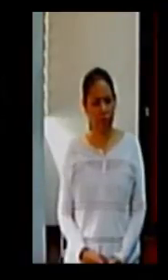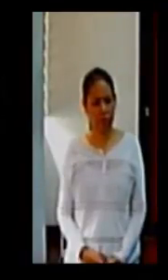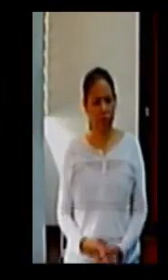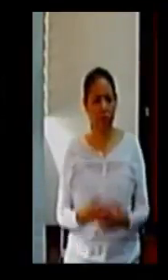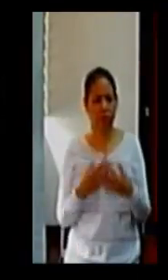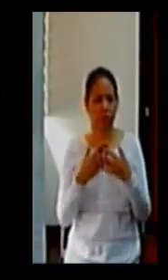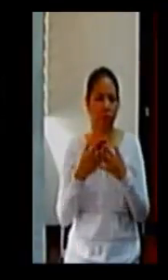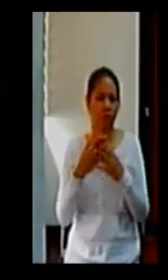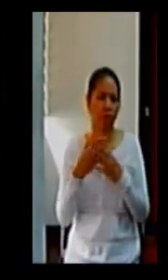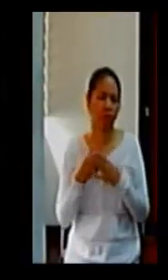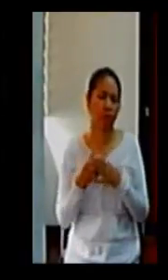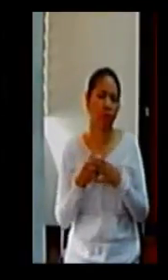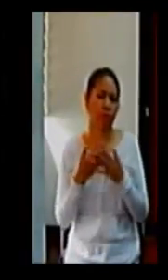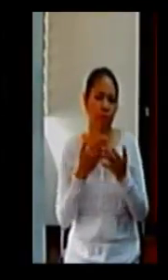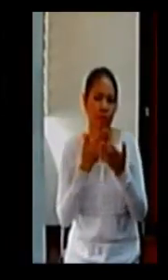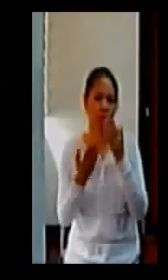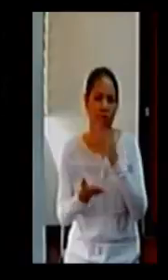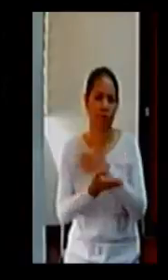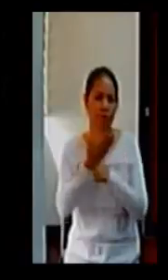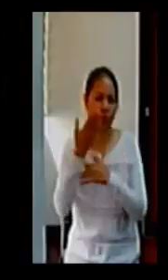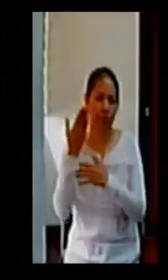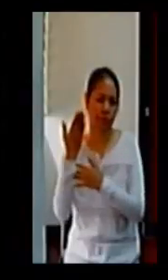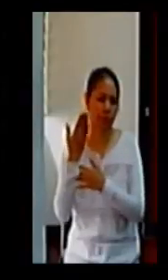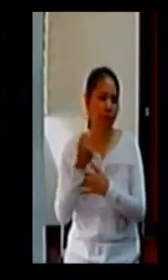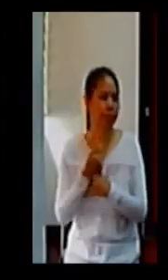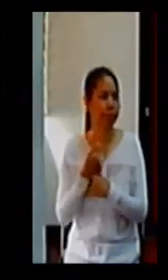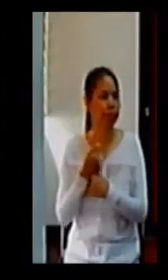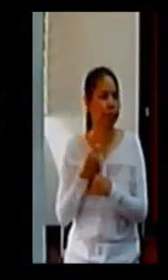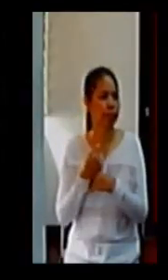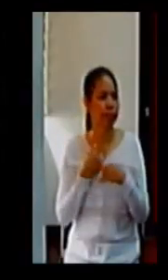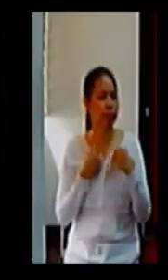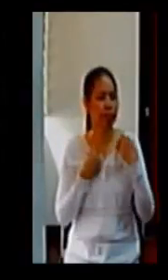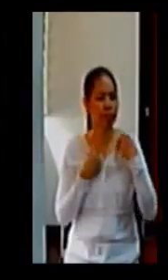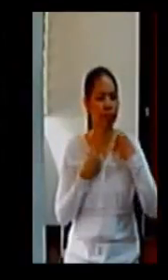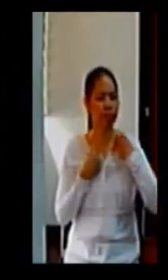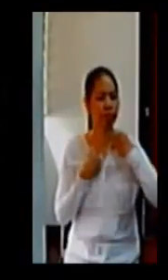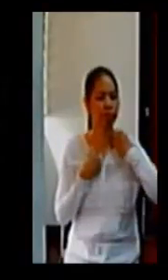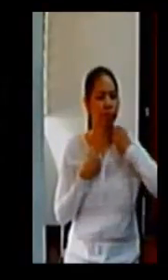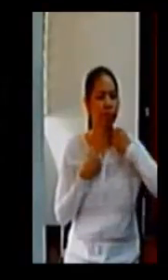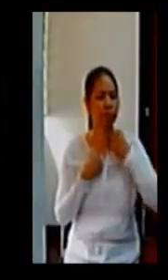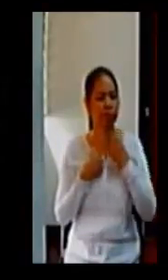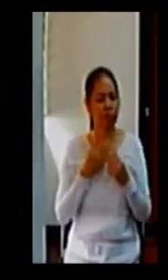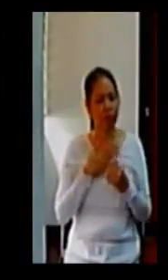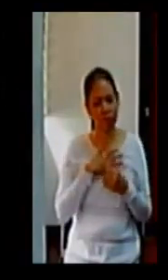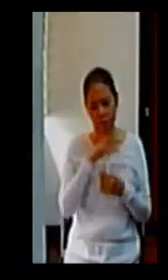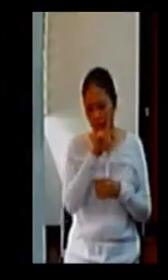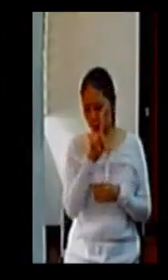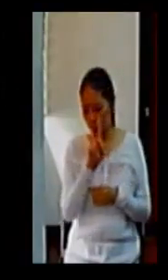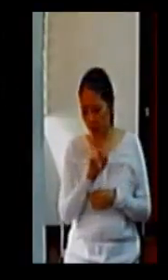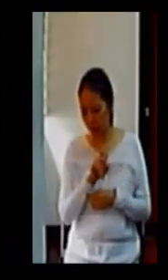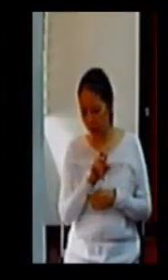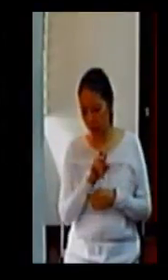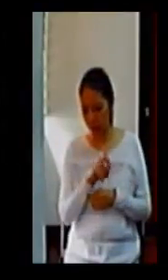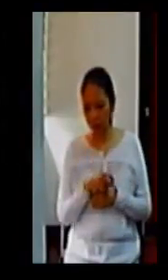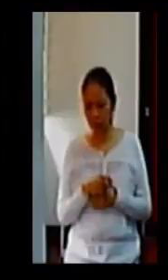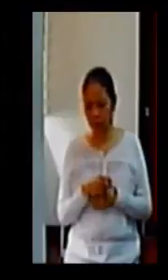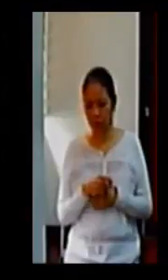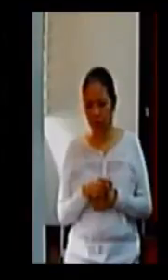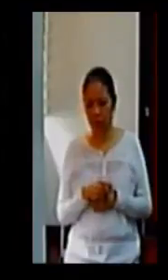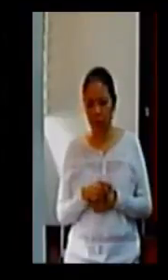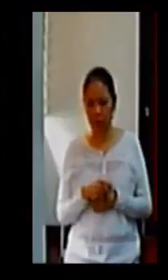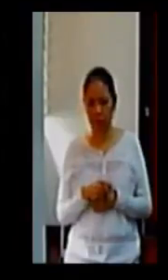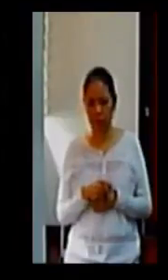Magandang umaga po sa inyong lahat, sa ating mga resource persons. Ang tanong ko lang, kung sino ang sasagot no